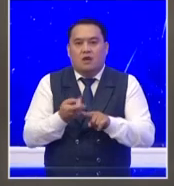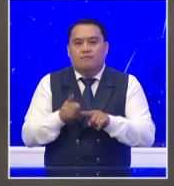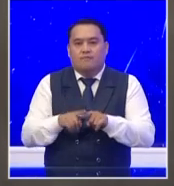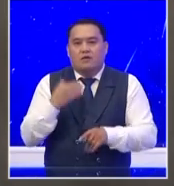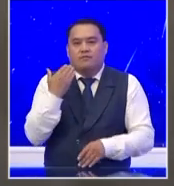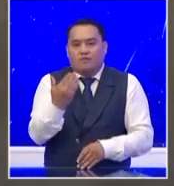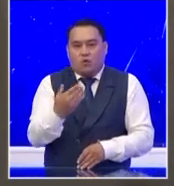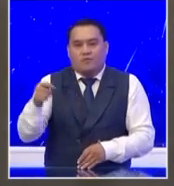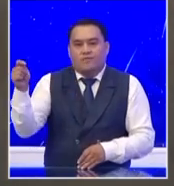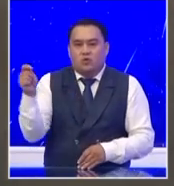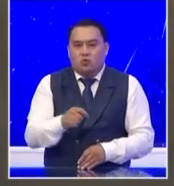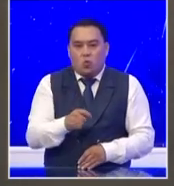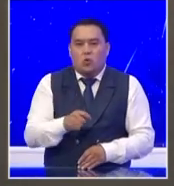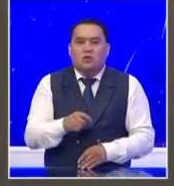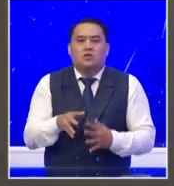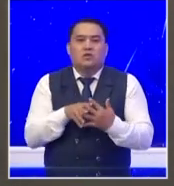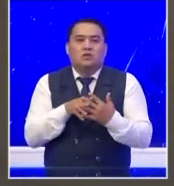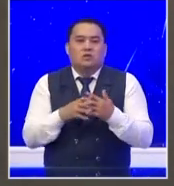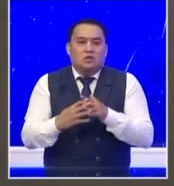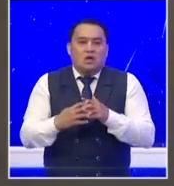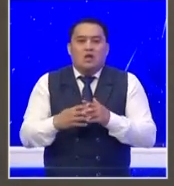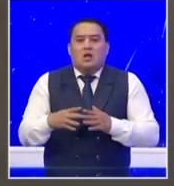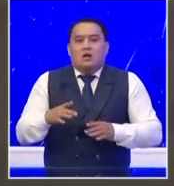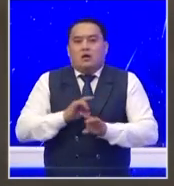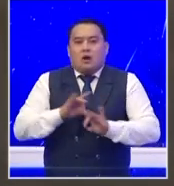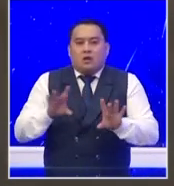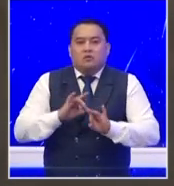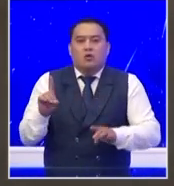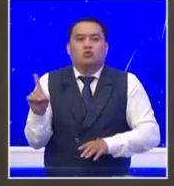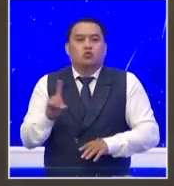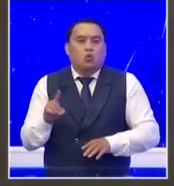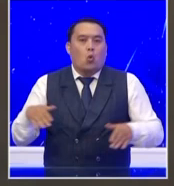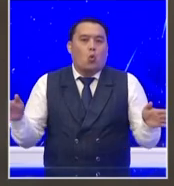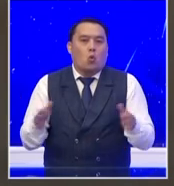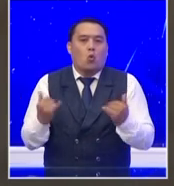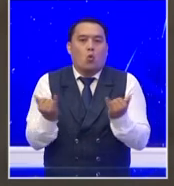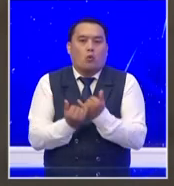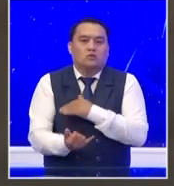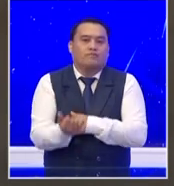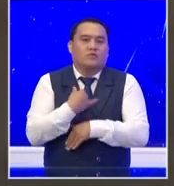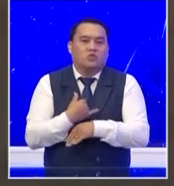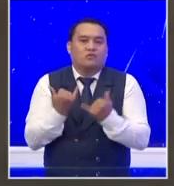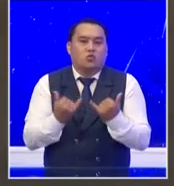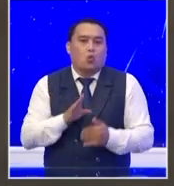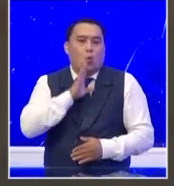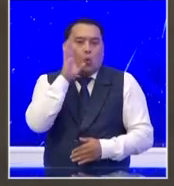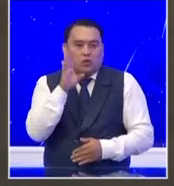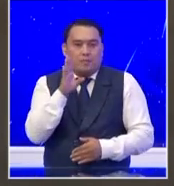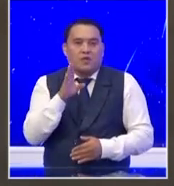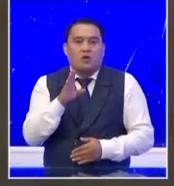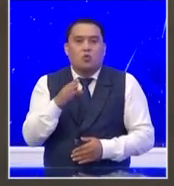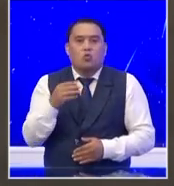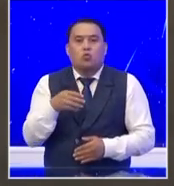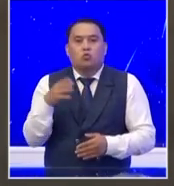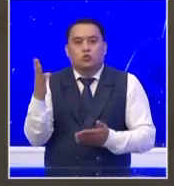Алау Кизет. Жительница поселка Динара Нурпейсова рассказала, что пернатые гости пришли к ним сегодня утром. Девушка